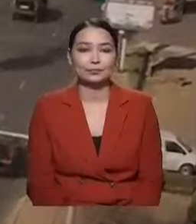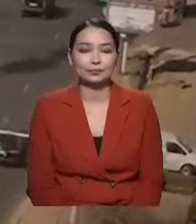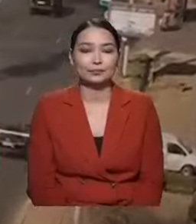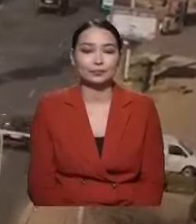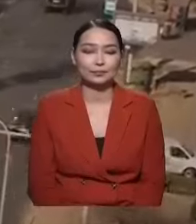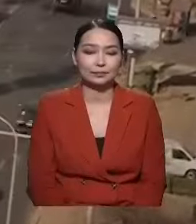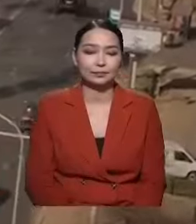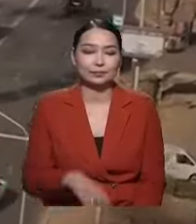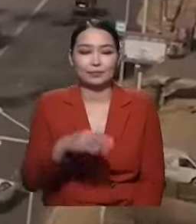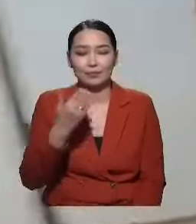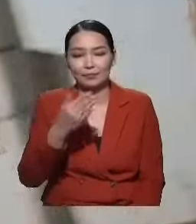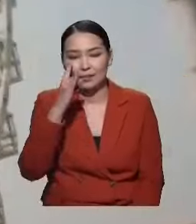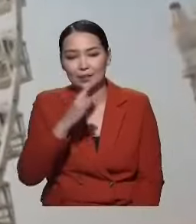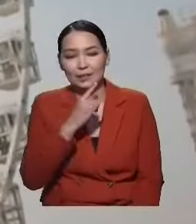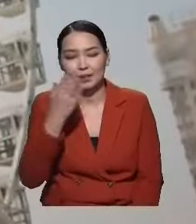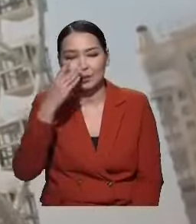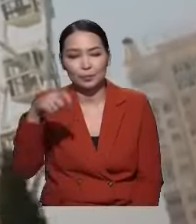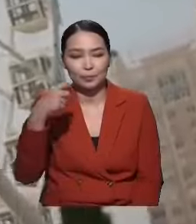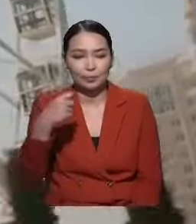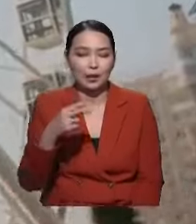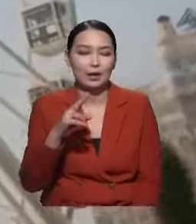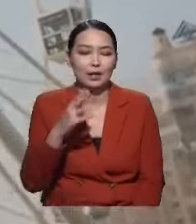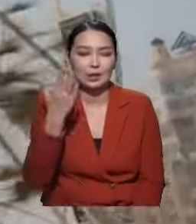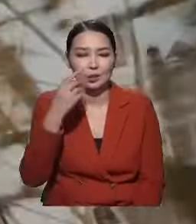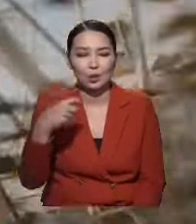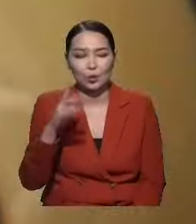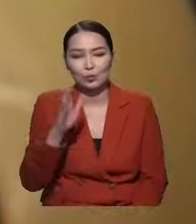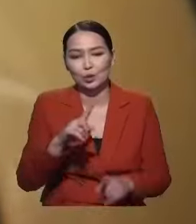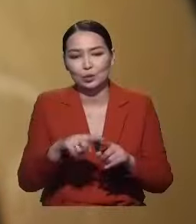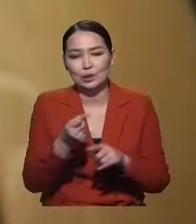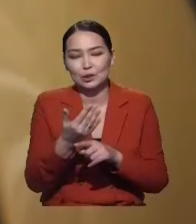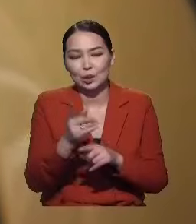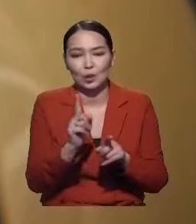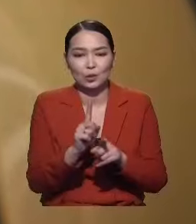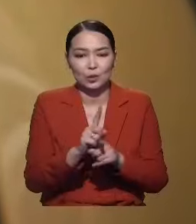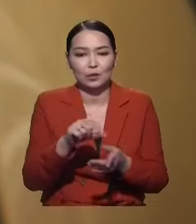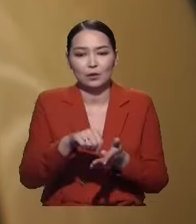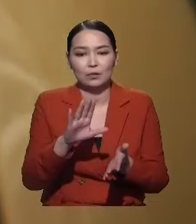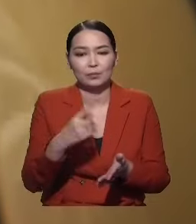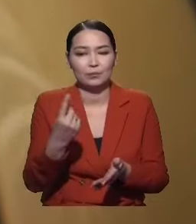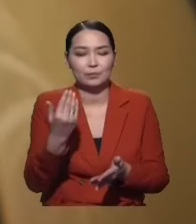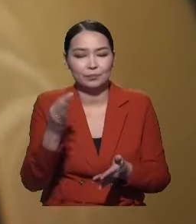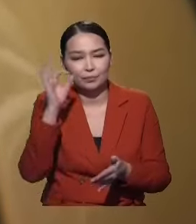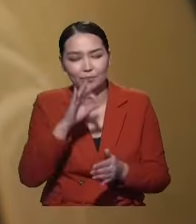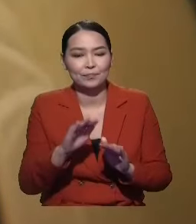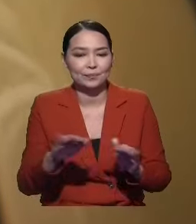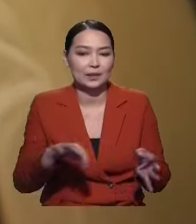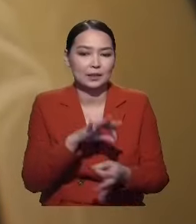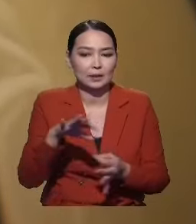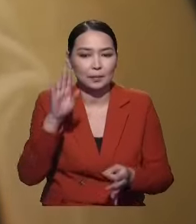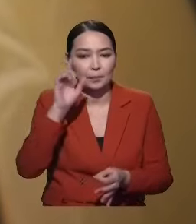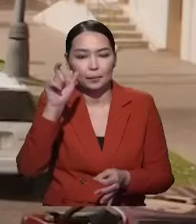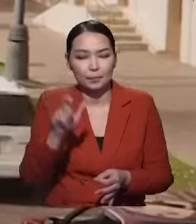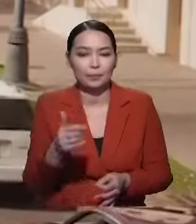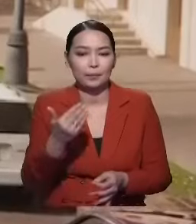Редкий для казахстанской киноиндустрии киноальманах будет состоять из нескольких новелл. Одна из них – история о детдомовском мальчишке. В